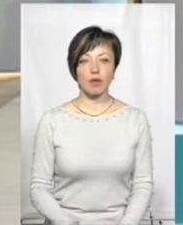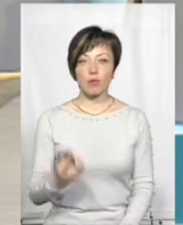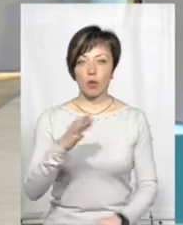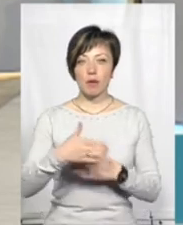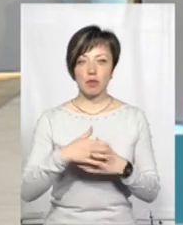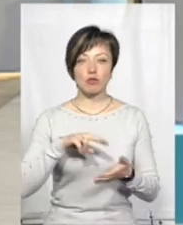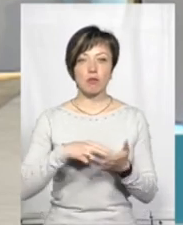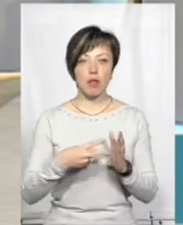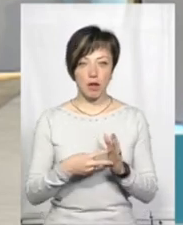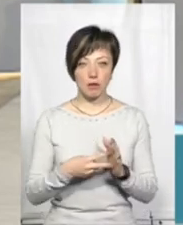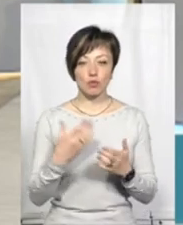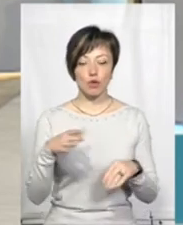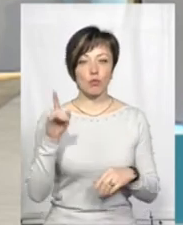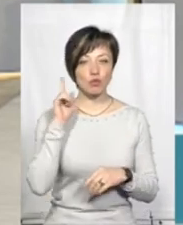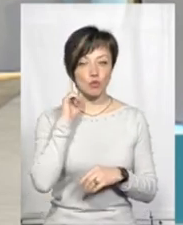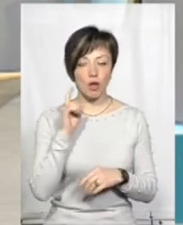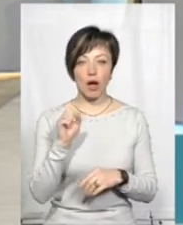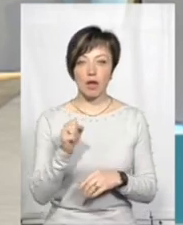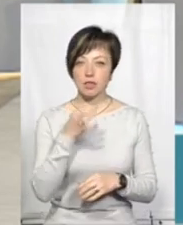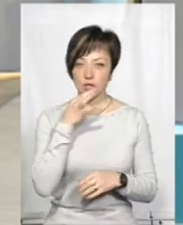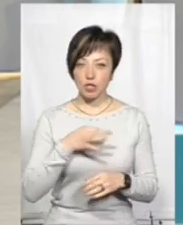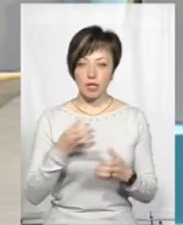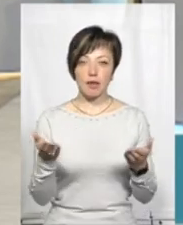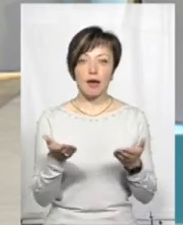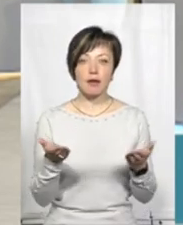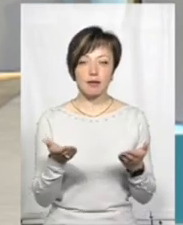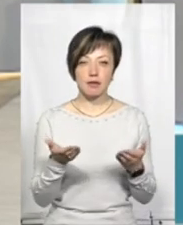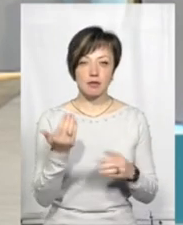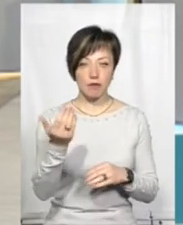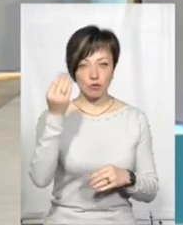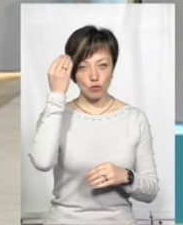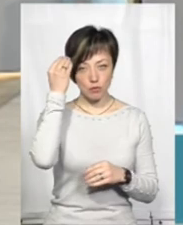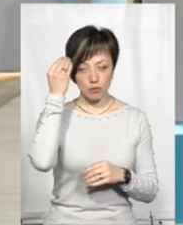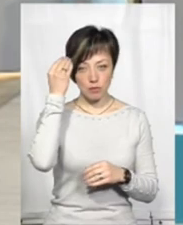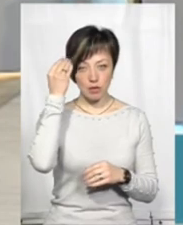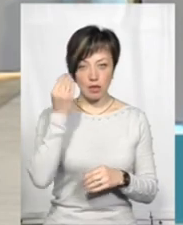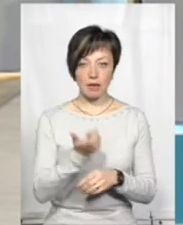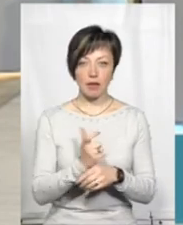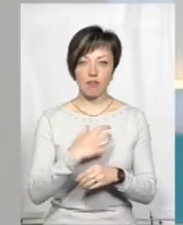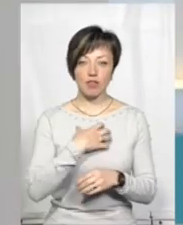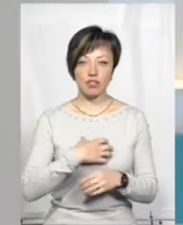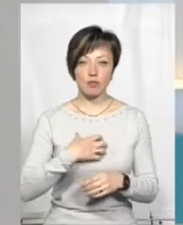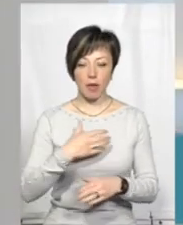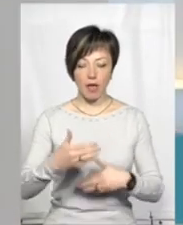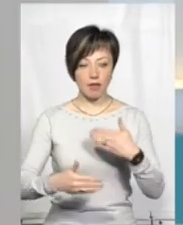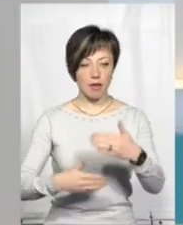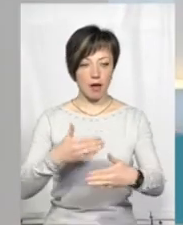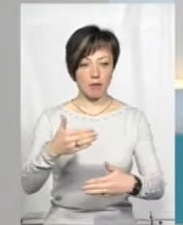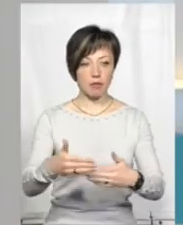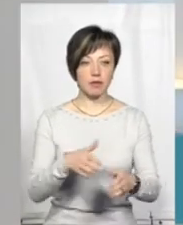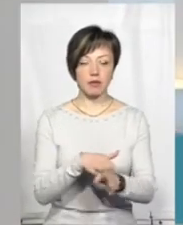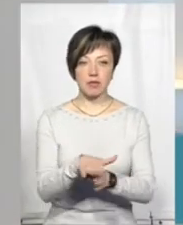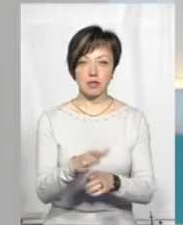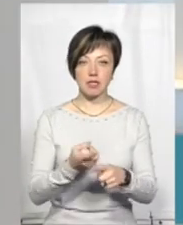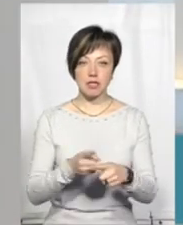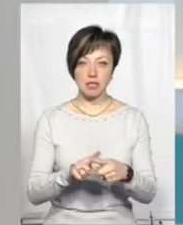найближчі плани ми почули. А скажіть, які, от, з вашої точки зору, найважливіші етапи в